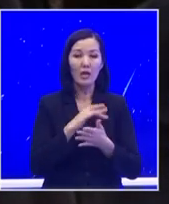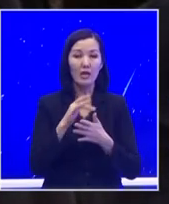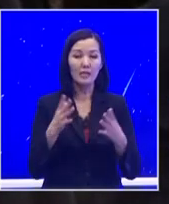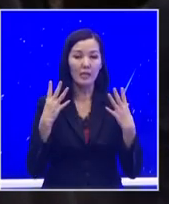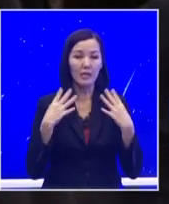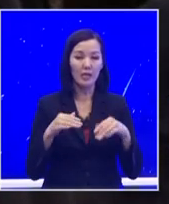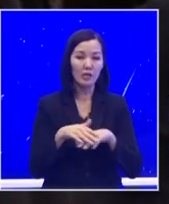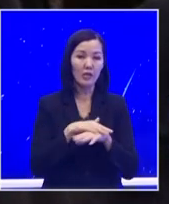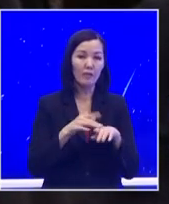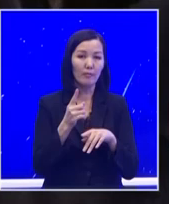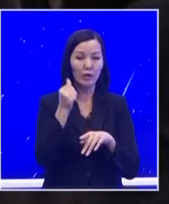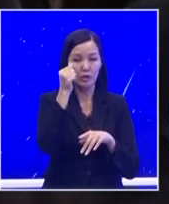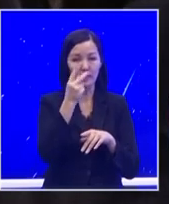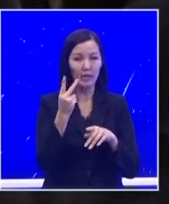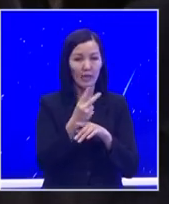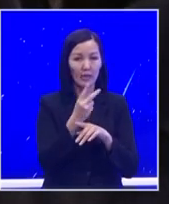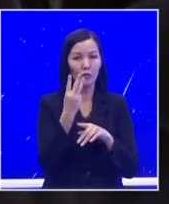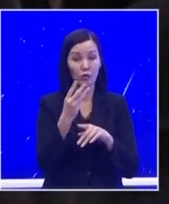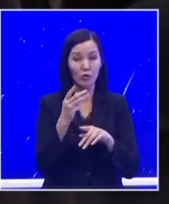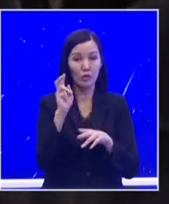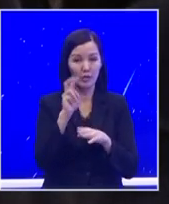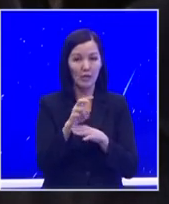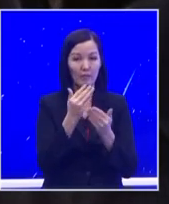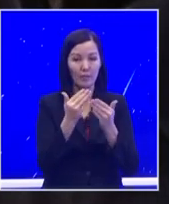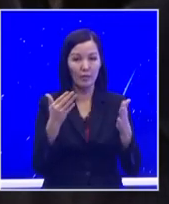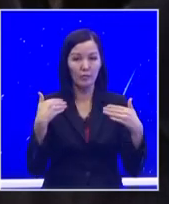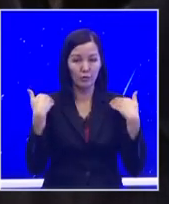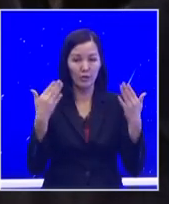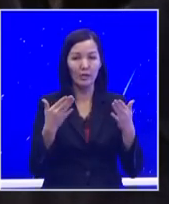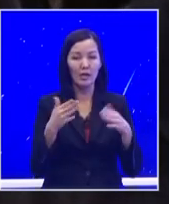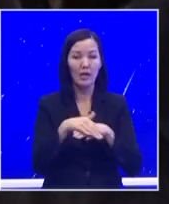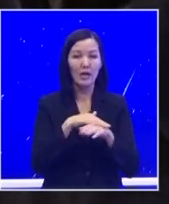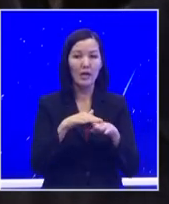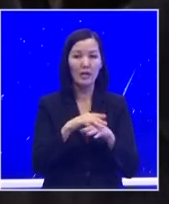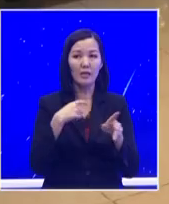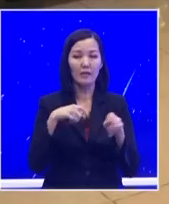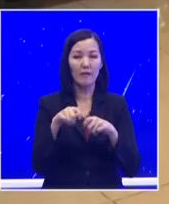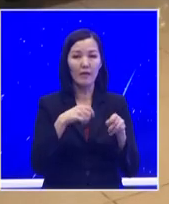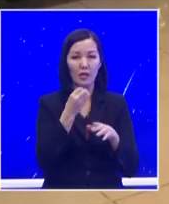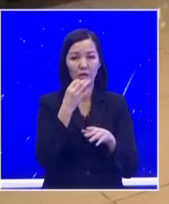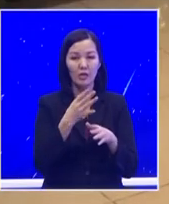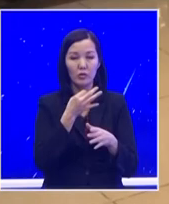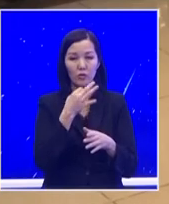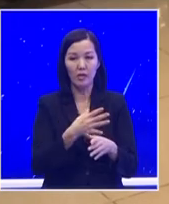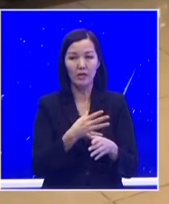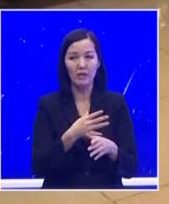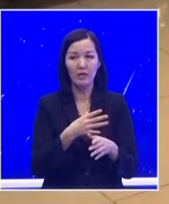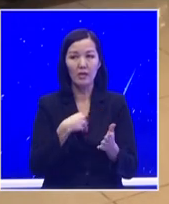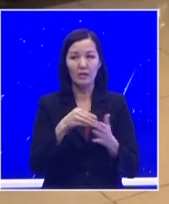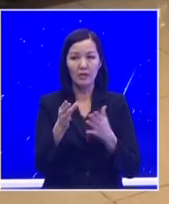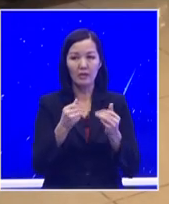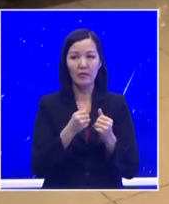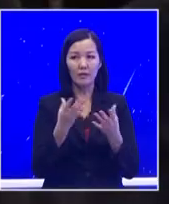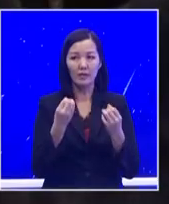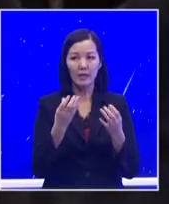жәрменке жылына екі рет жүреді кеп тұрады. Келген сайын осы жерден халық үзілмейді, товарлары жақсы, ұнайды бізге, алып жатырмыз, тағы